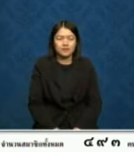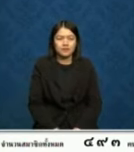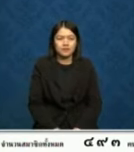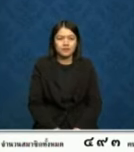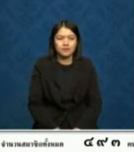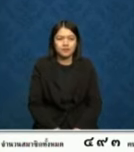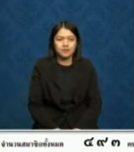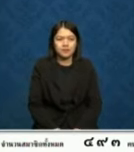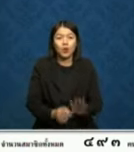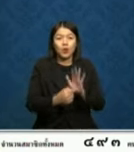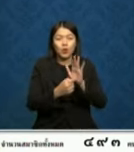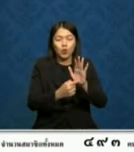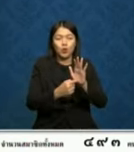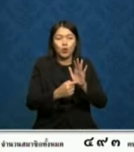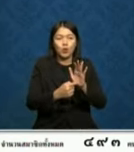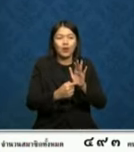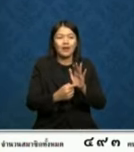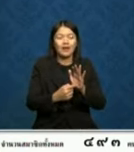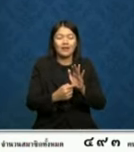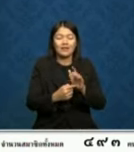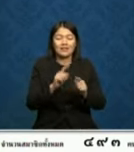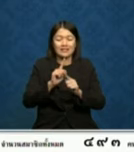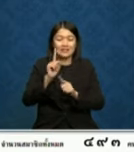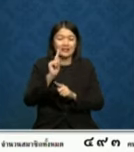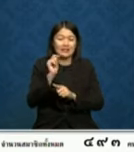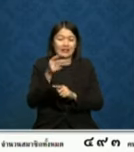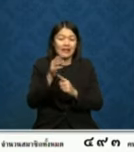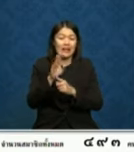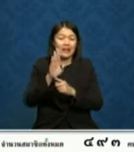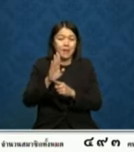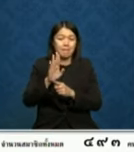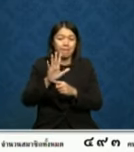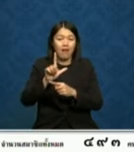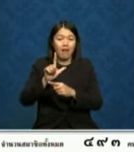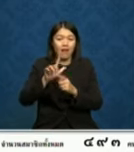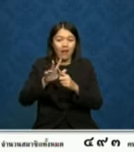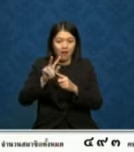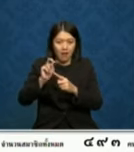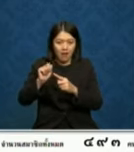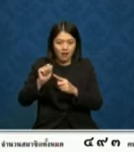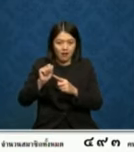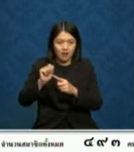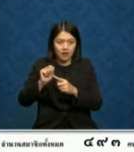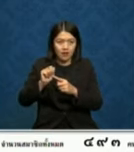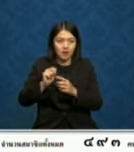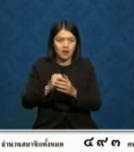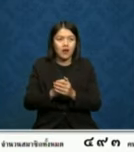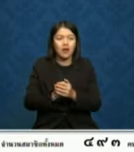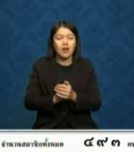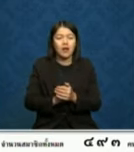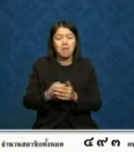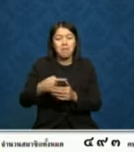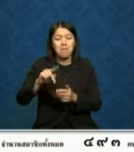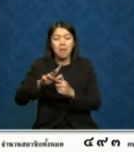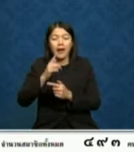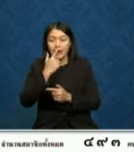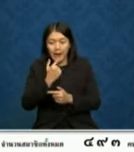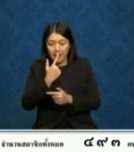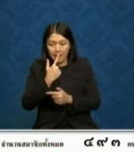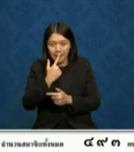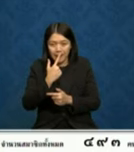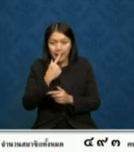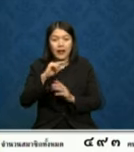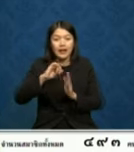เ่อชาวบ้านที่ทับลานนะครับกรณีชาวบ้านในเขตอุทยานผาแดงที่อำเภอเชียงดาว